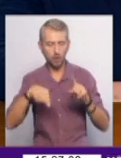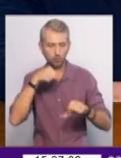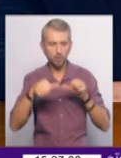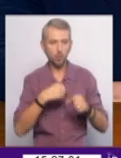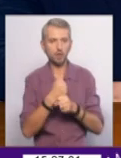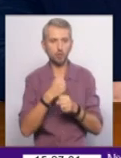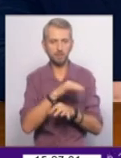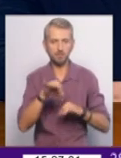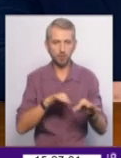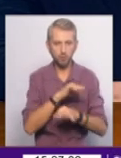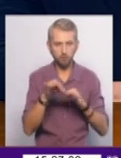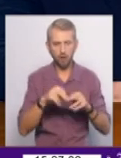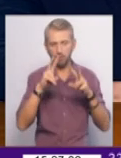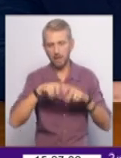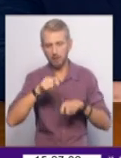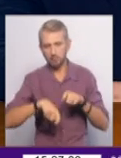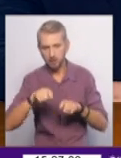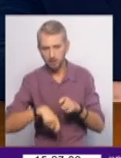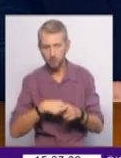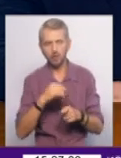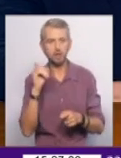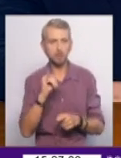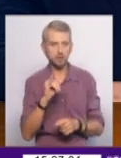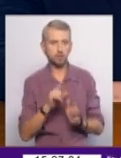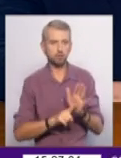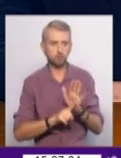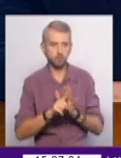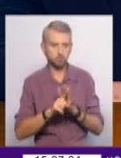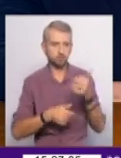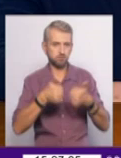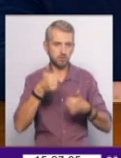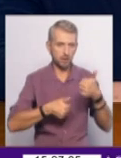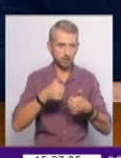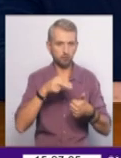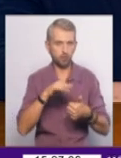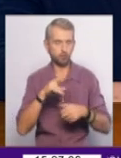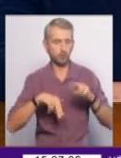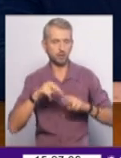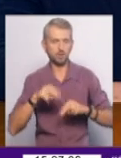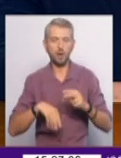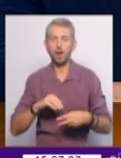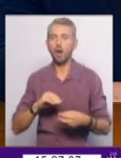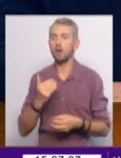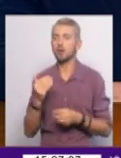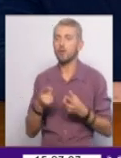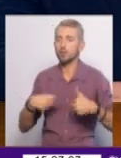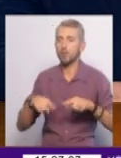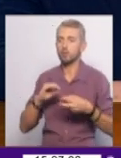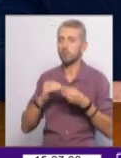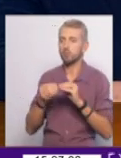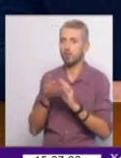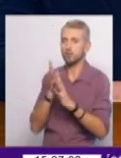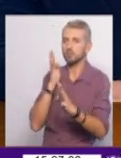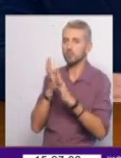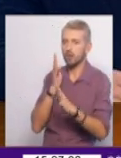зробити проєктування, пройти експертизу і вийти на тендер на будівництво. А є проблеми на вашому окрузі з чергами в